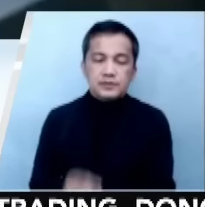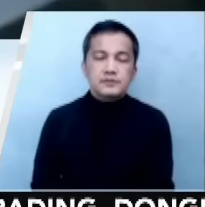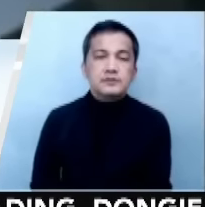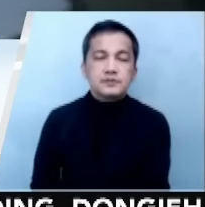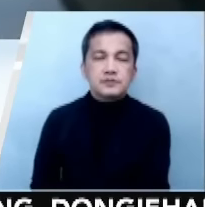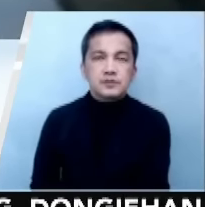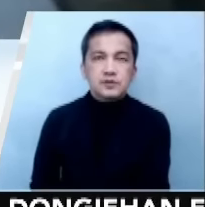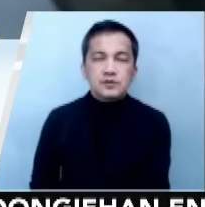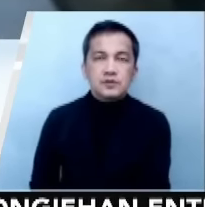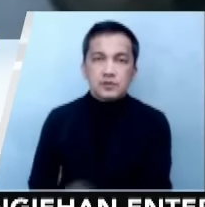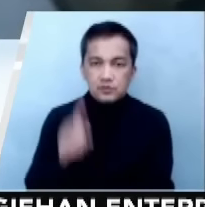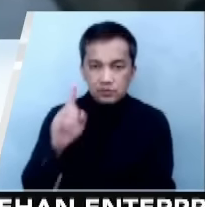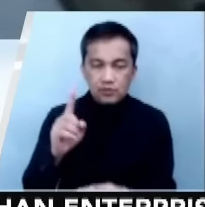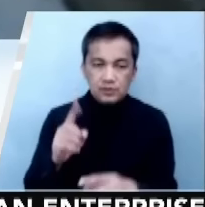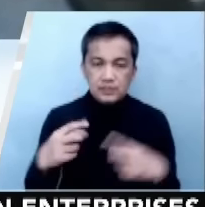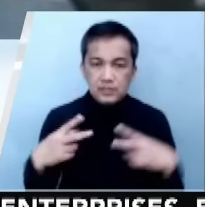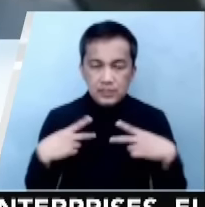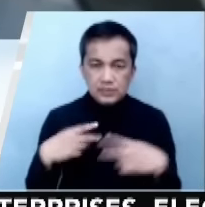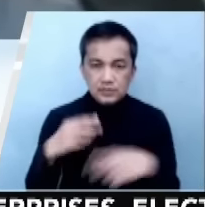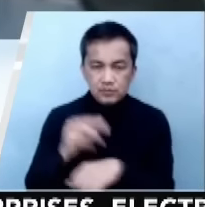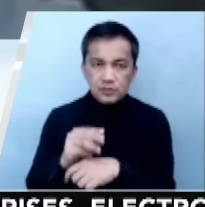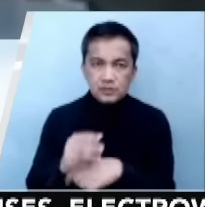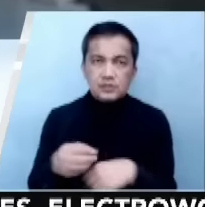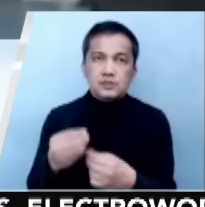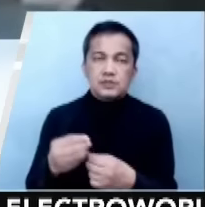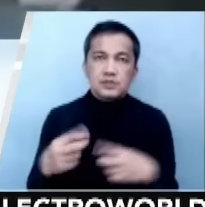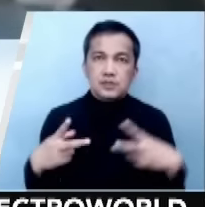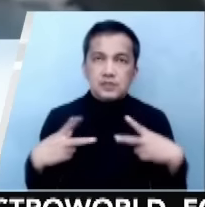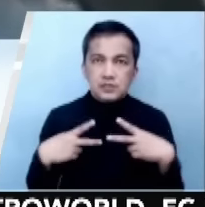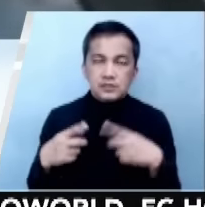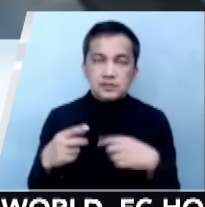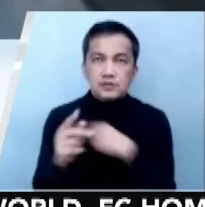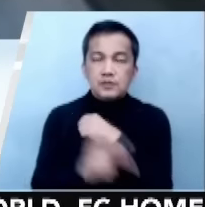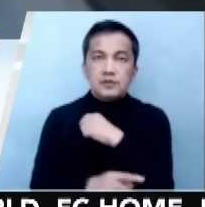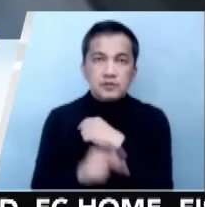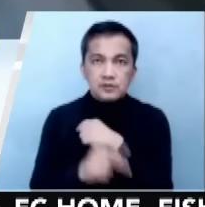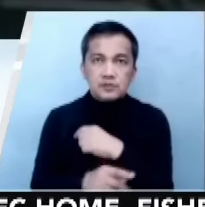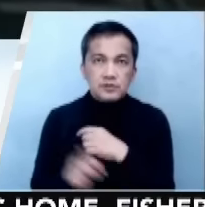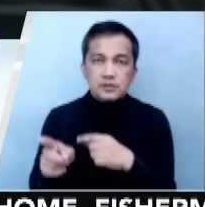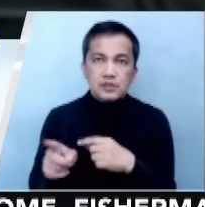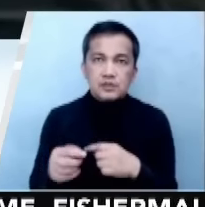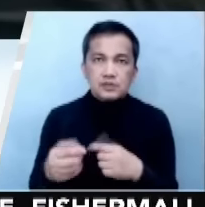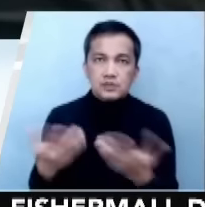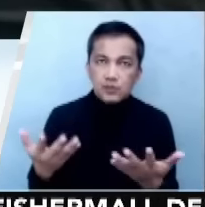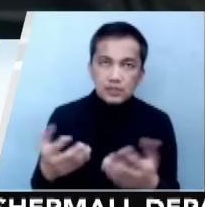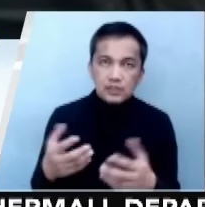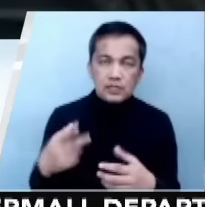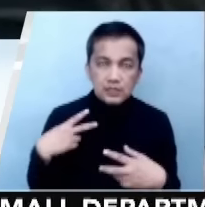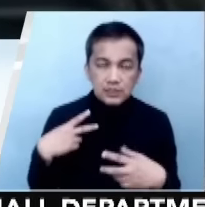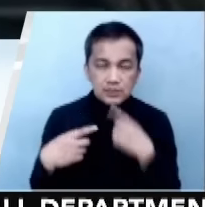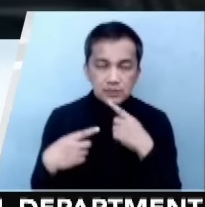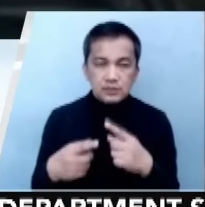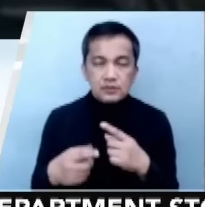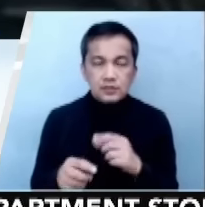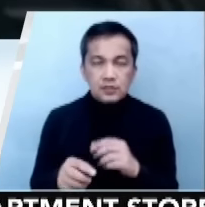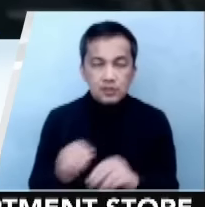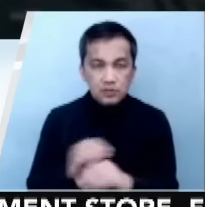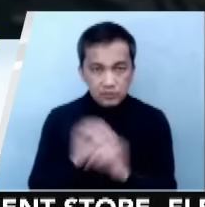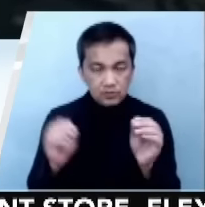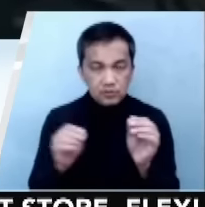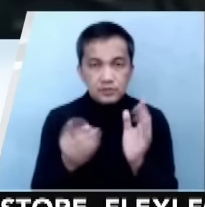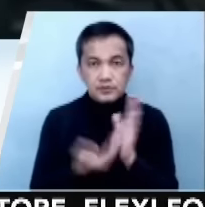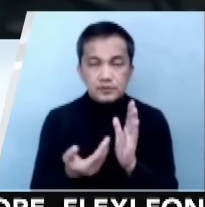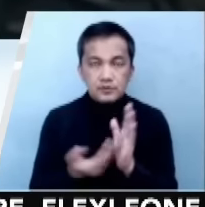per municipality. We're granting holidays in provinces that don't have a holiday yet. Ito yung maliwanag ebidensya na huwag